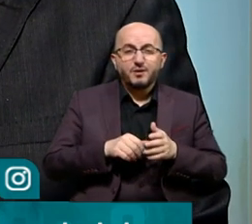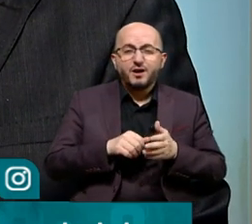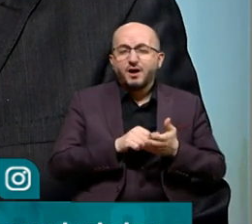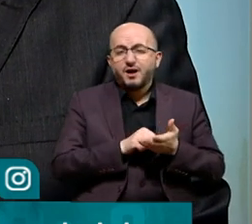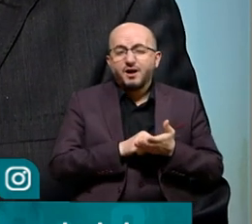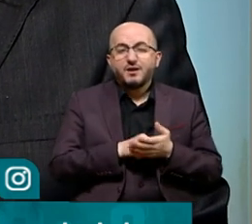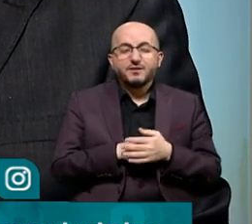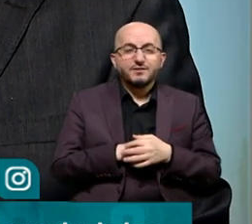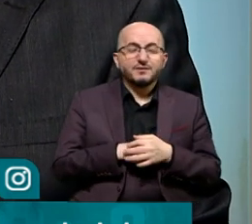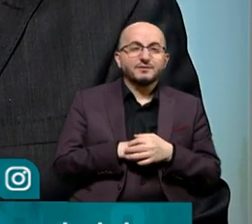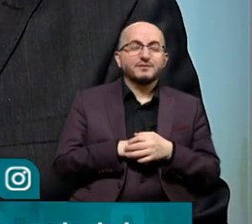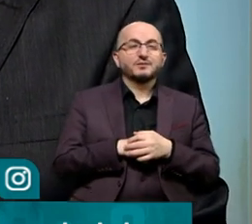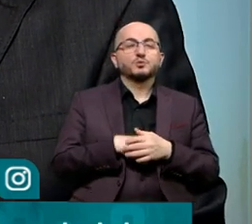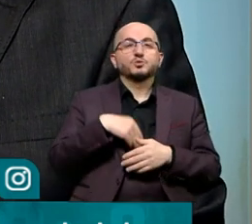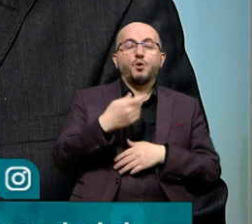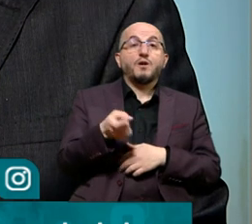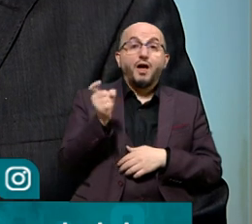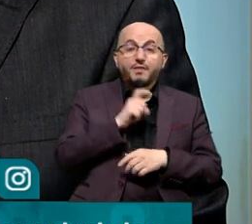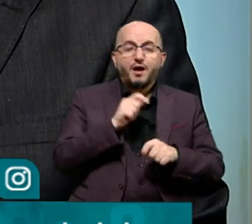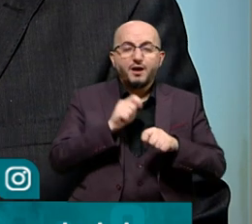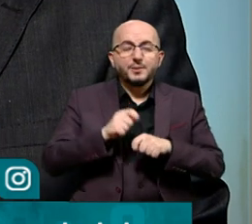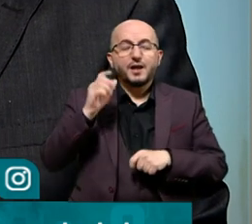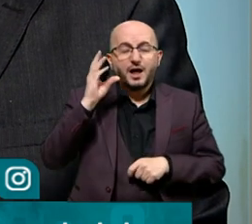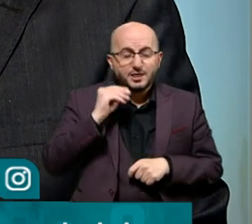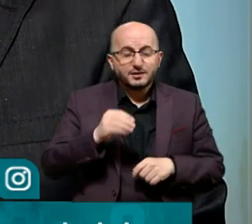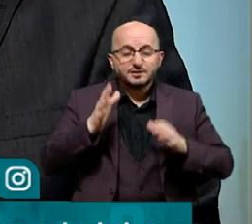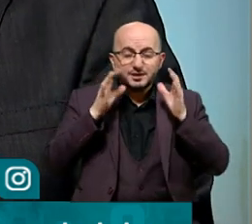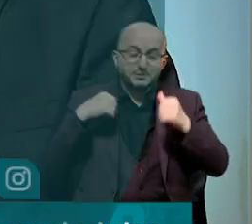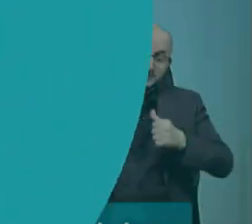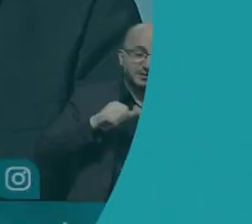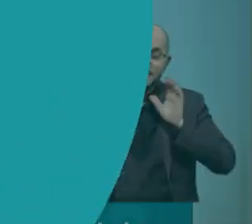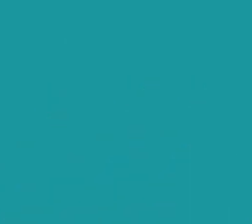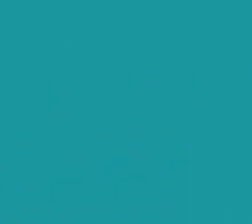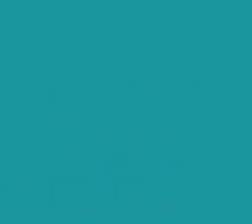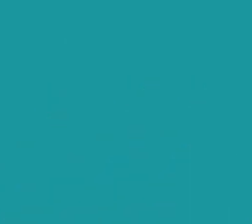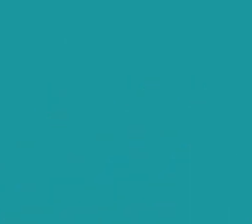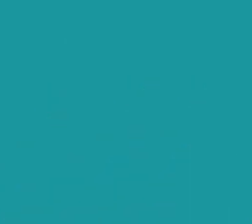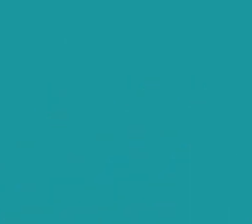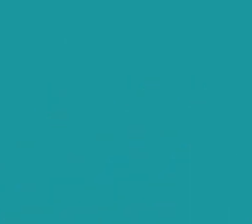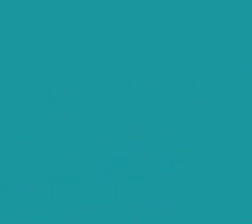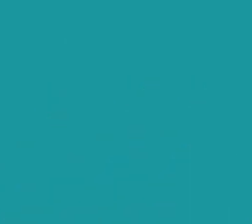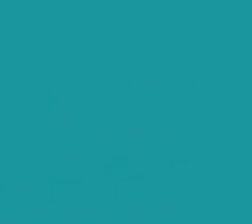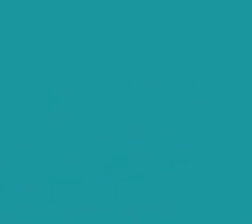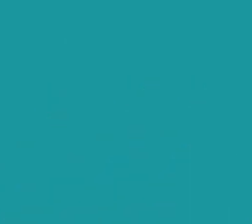Allah'ındır Namaz kıldı ve sonra da hata ettiği anlaşıldı Bu namaz iade etmek zorunda IKEA